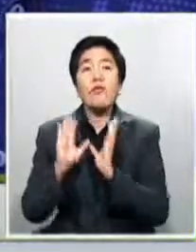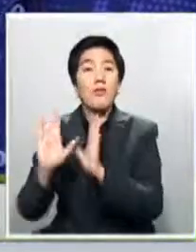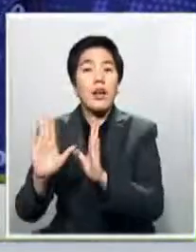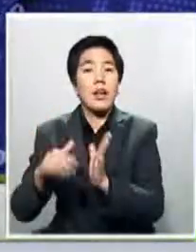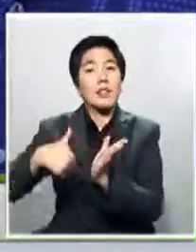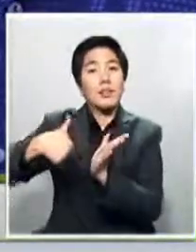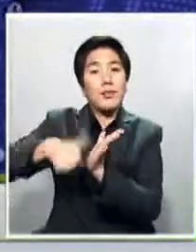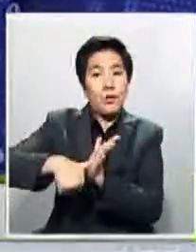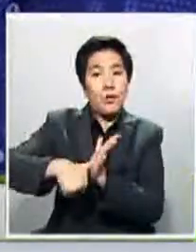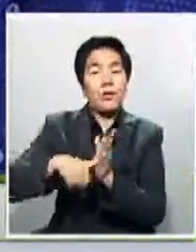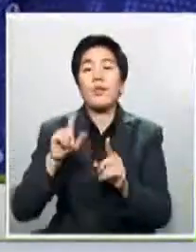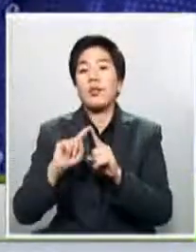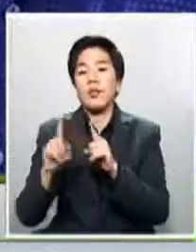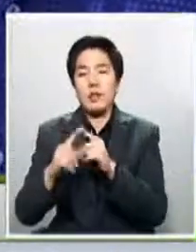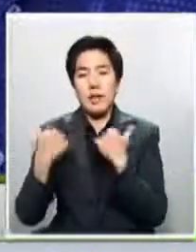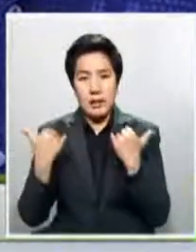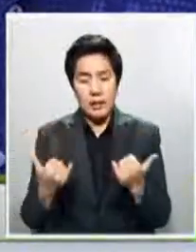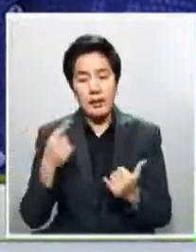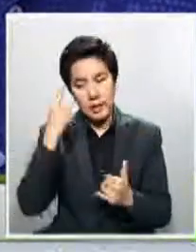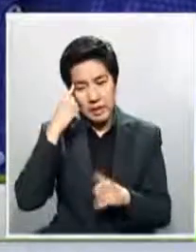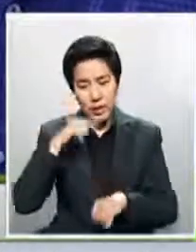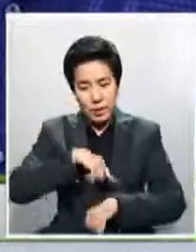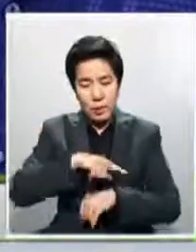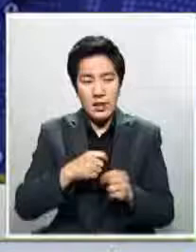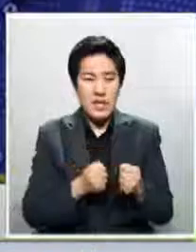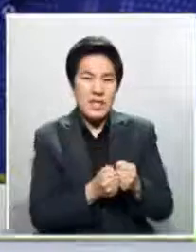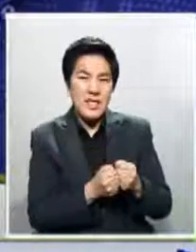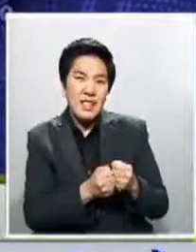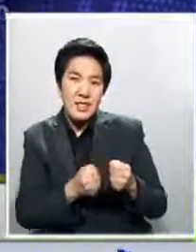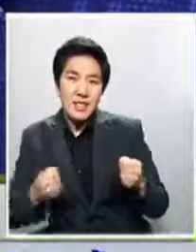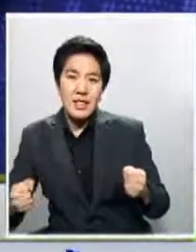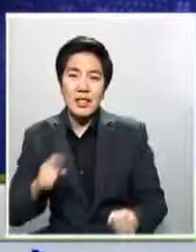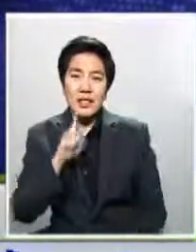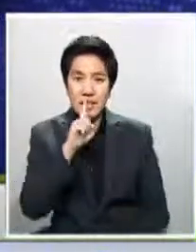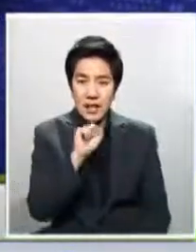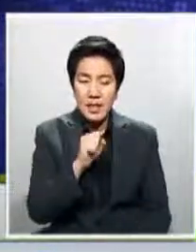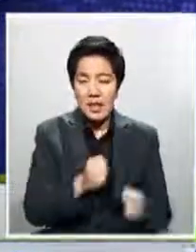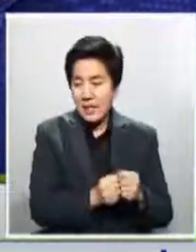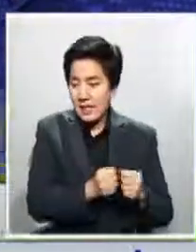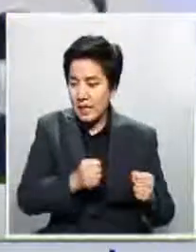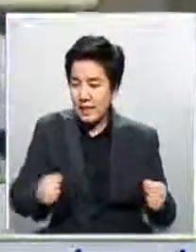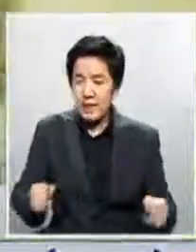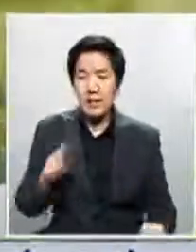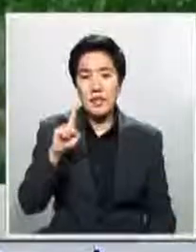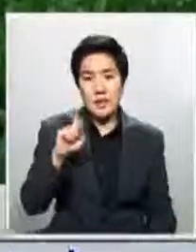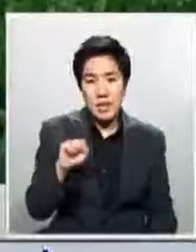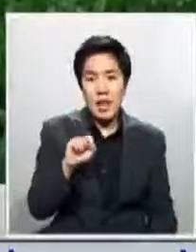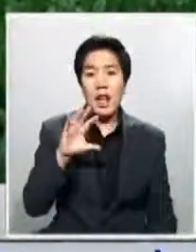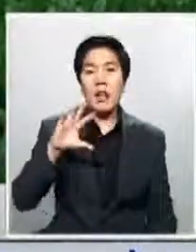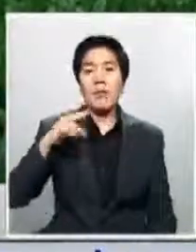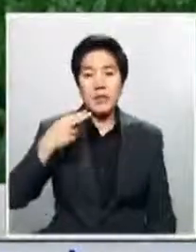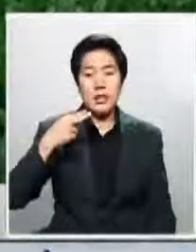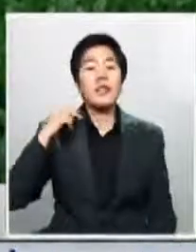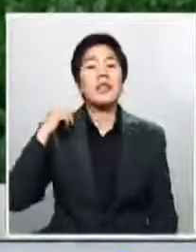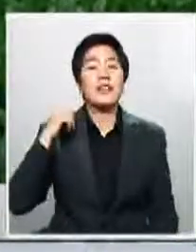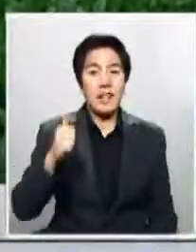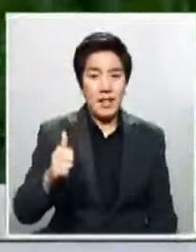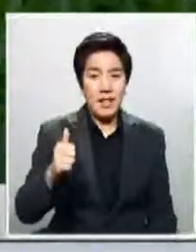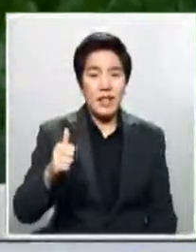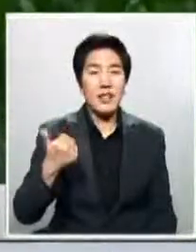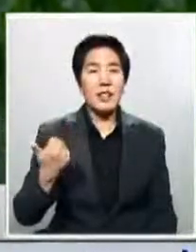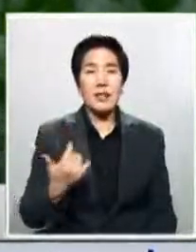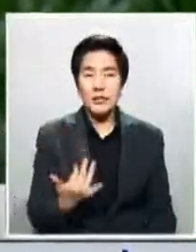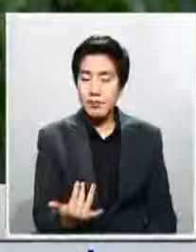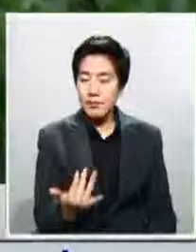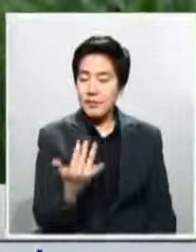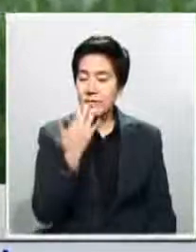องเนี่ยก็สามารถที่จะขยายวงเงินจาก 100,000 บาทเป็น 150,000 บาทได ้มันมีกลิ่นหอมอะ